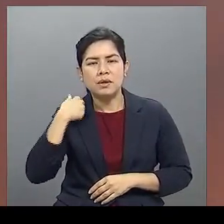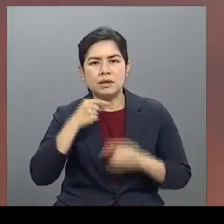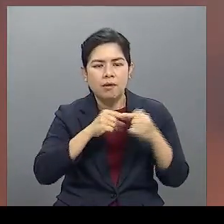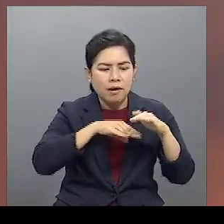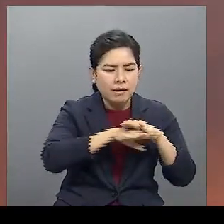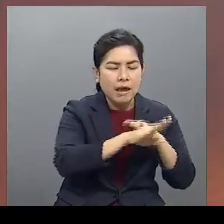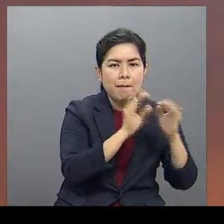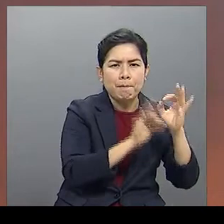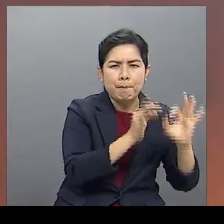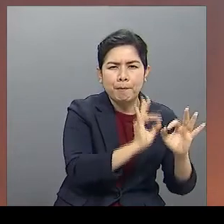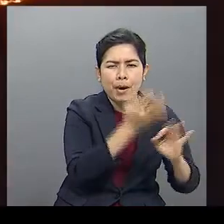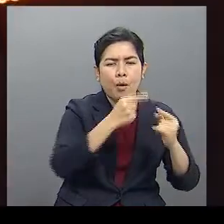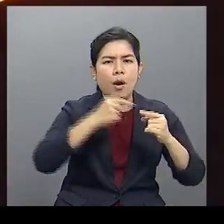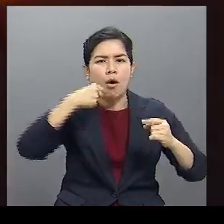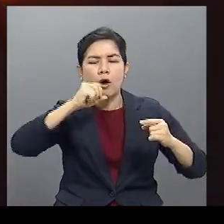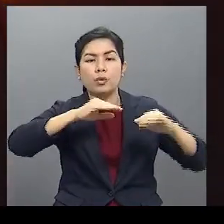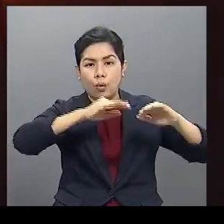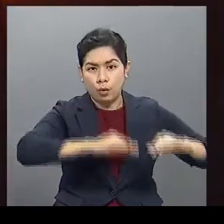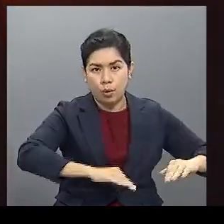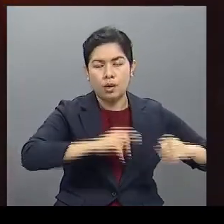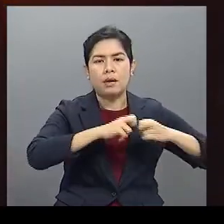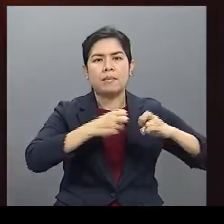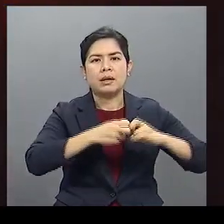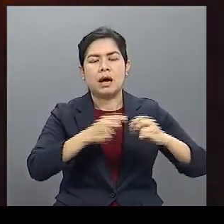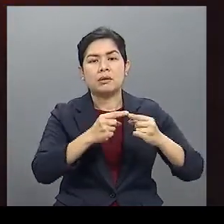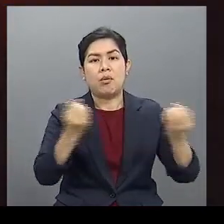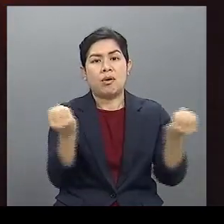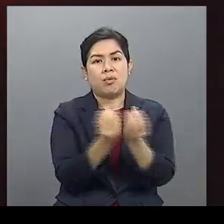ไม่ส่งผลกระทบรุนแรงเหมือนหลายปีก่อนหน้านี